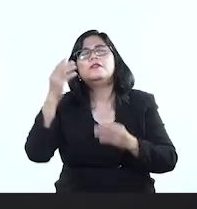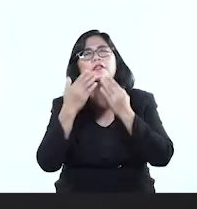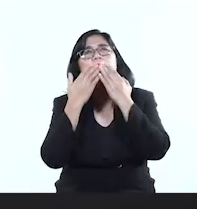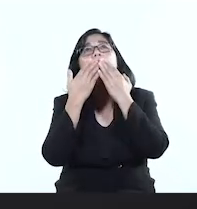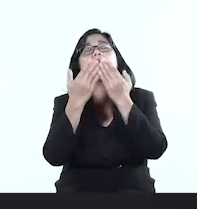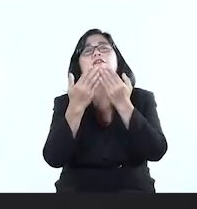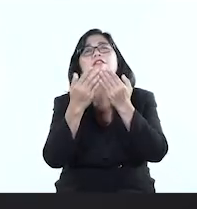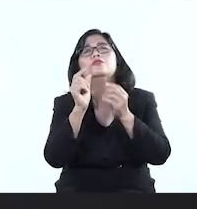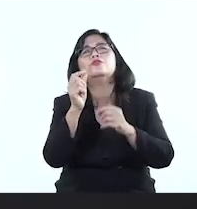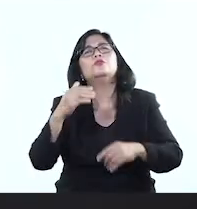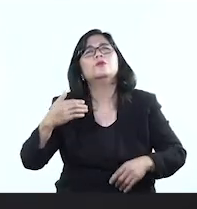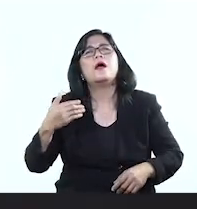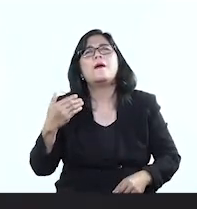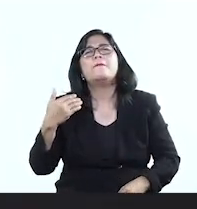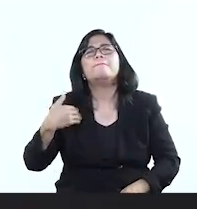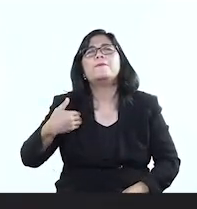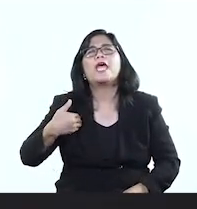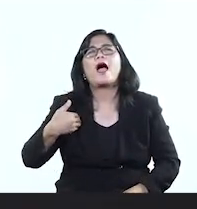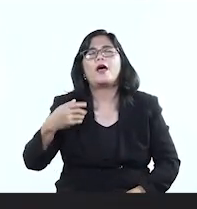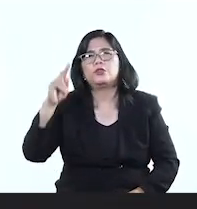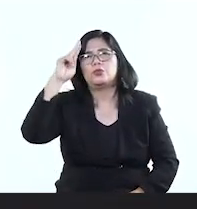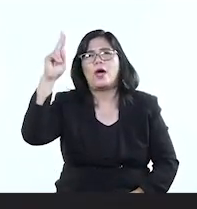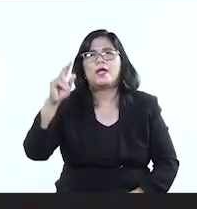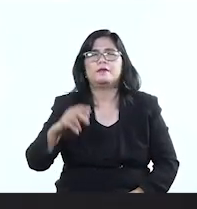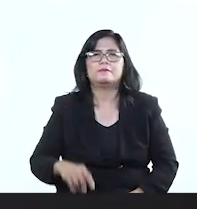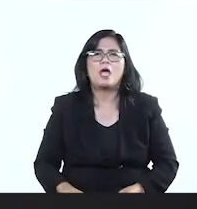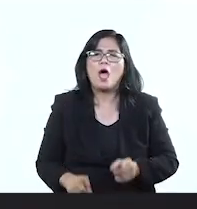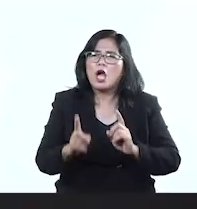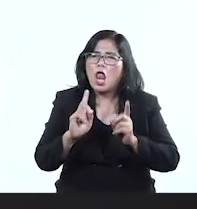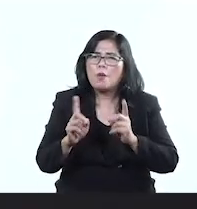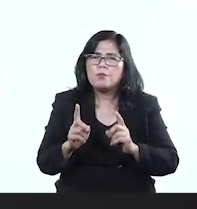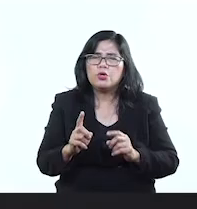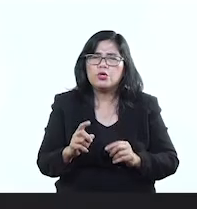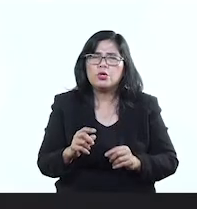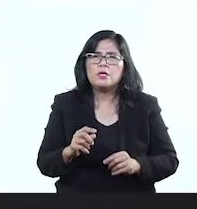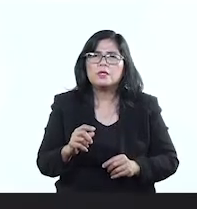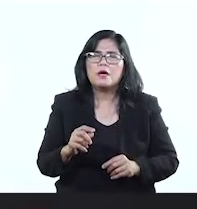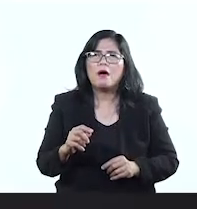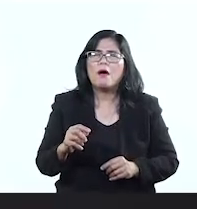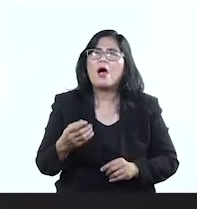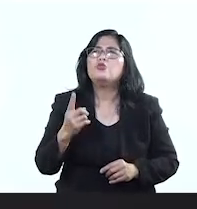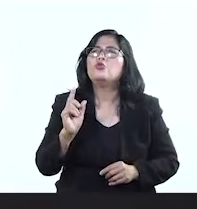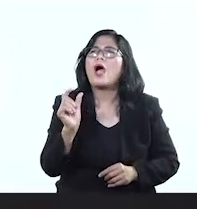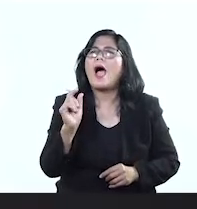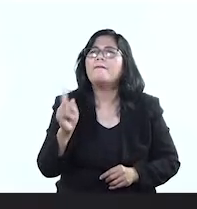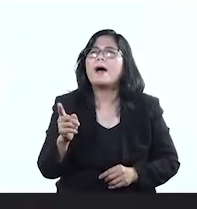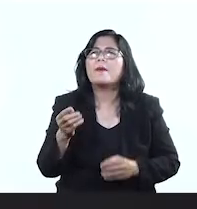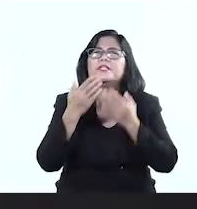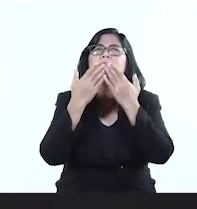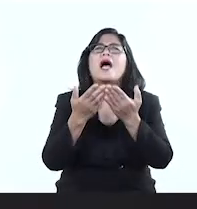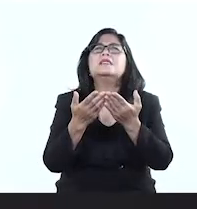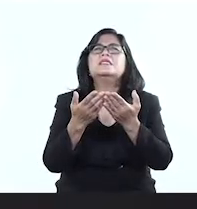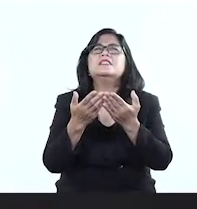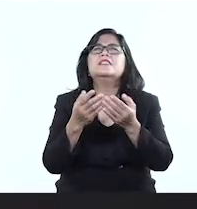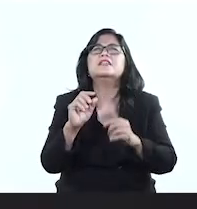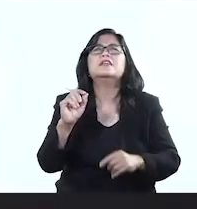buat pembelaan Tuhan Hai Kalaupun kita enggak tahu untuk apa berterimakasihlah menatap saja berkata tapi hari ini apa yang saya